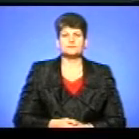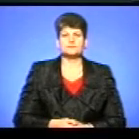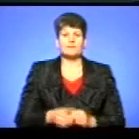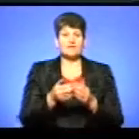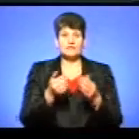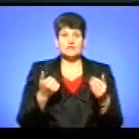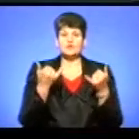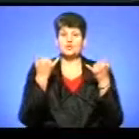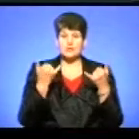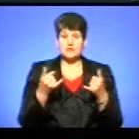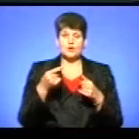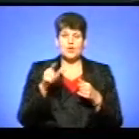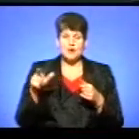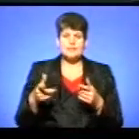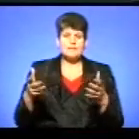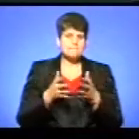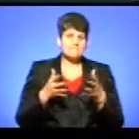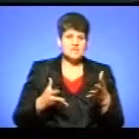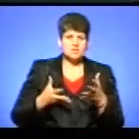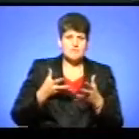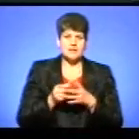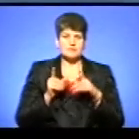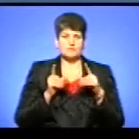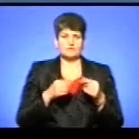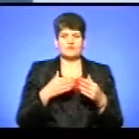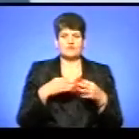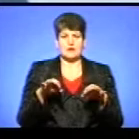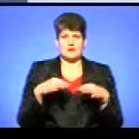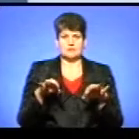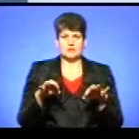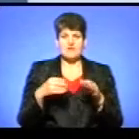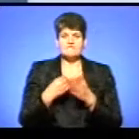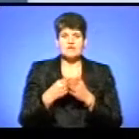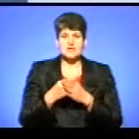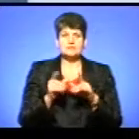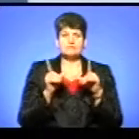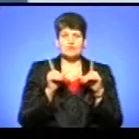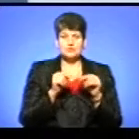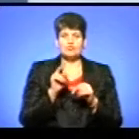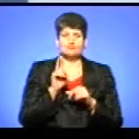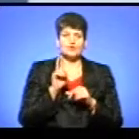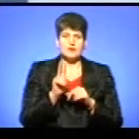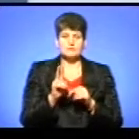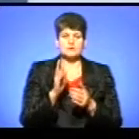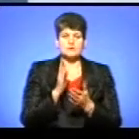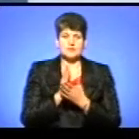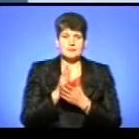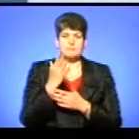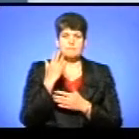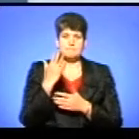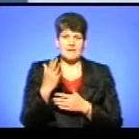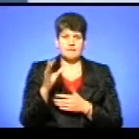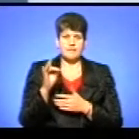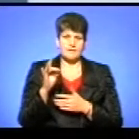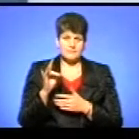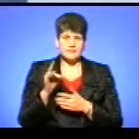Відсьогодні тернополяни більше платять за проїзд у громадському транспорті. Вартість проїзду у тролейбусах становить 5